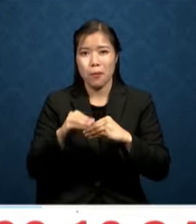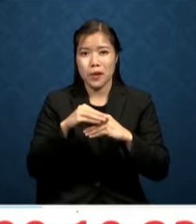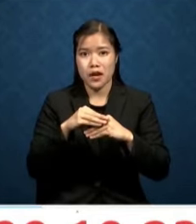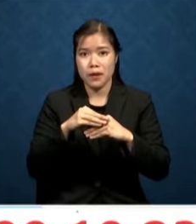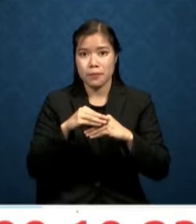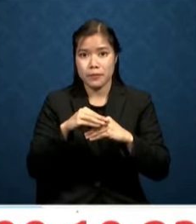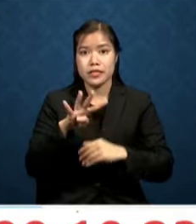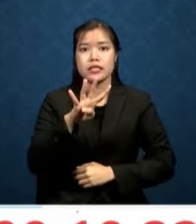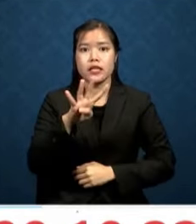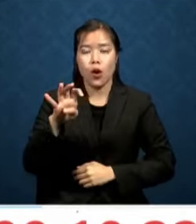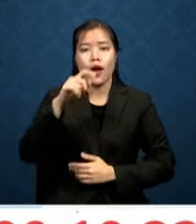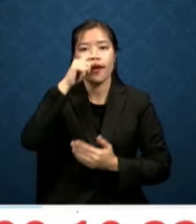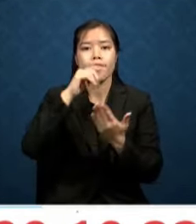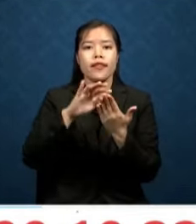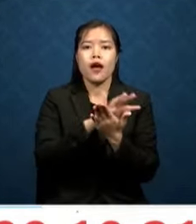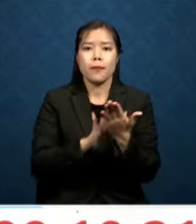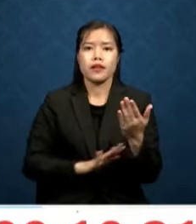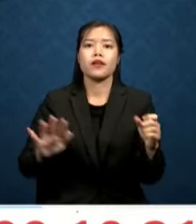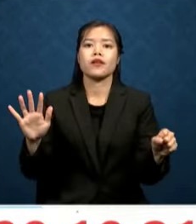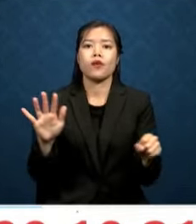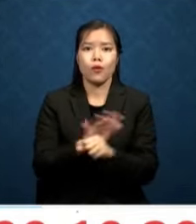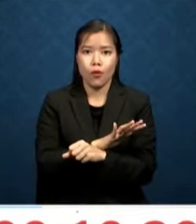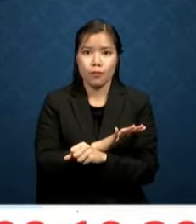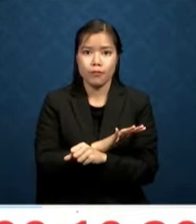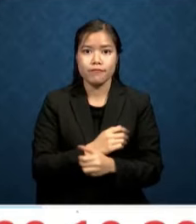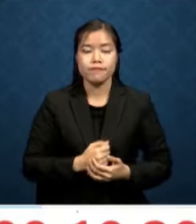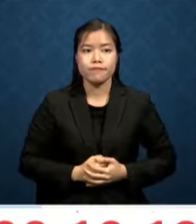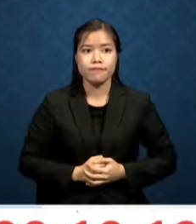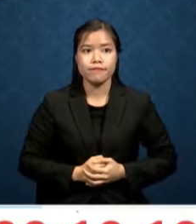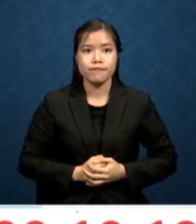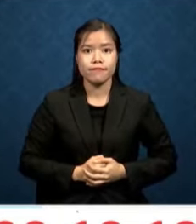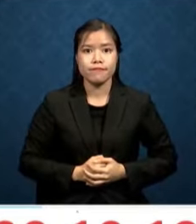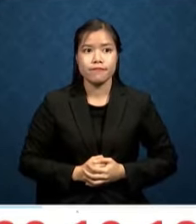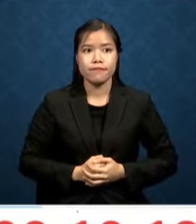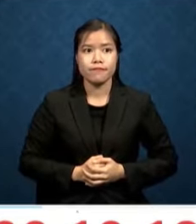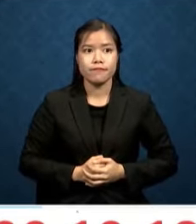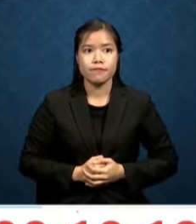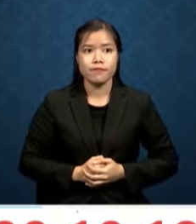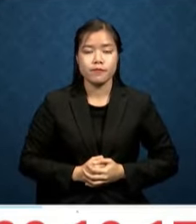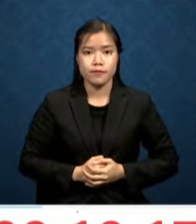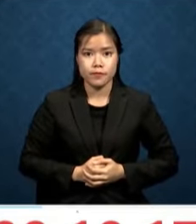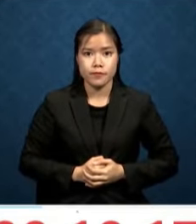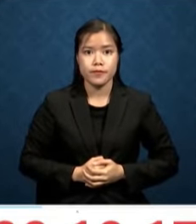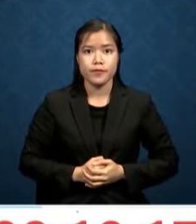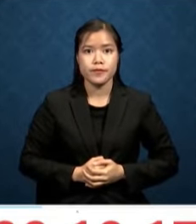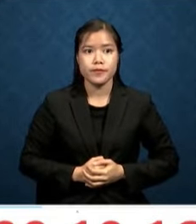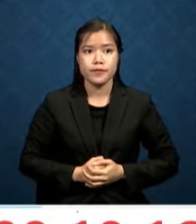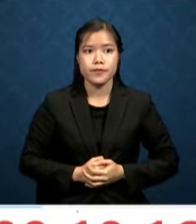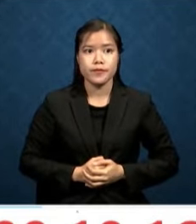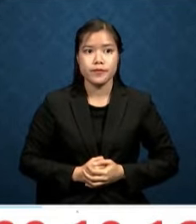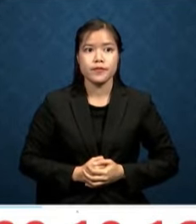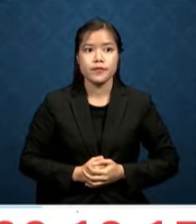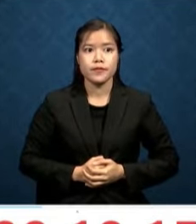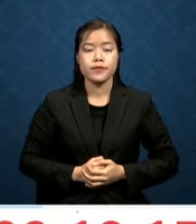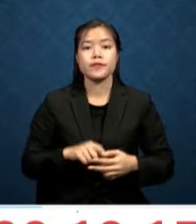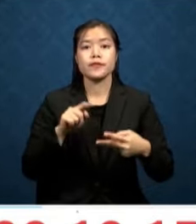ททั่วประเทศนะครับซึ่งในส่วนนี้ท่านสมาชิกก็ได้ตอบ